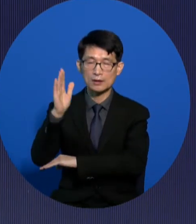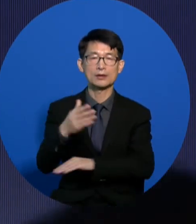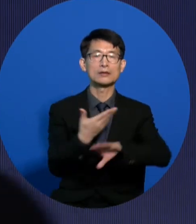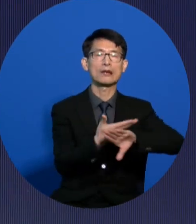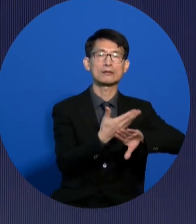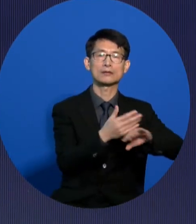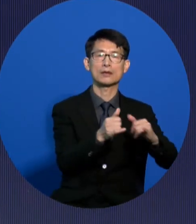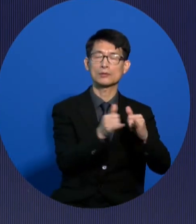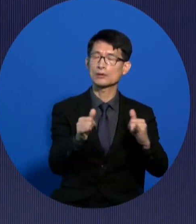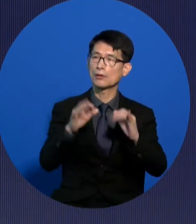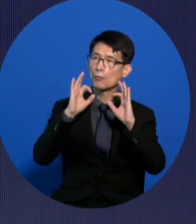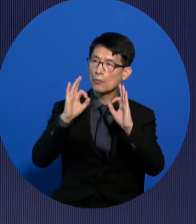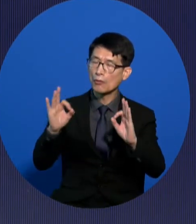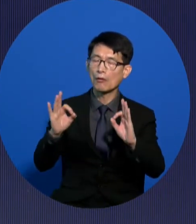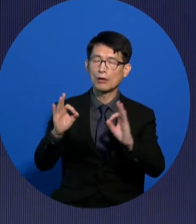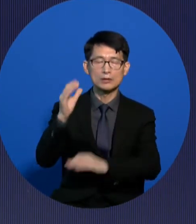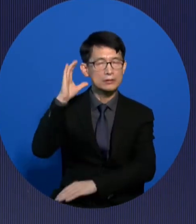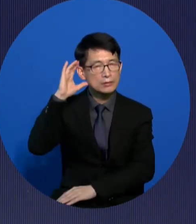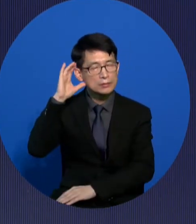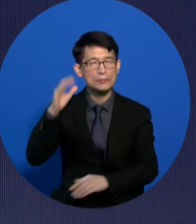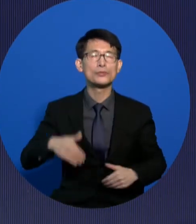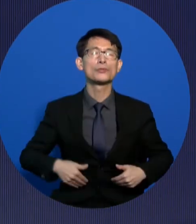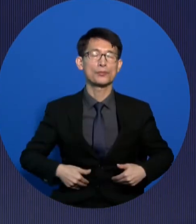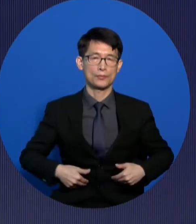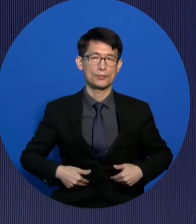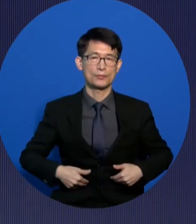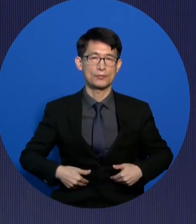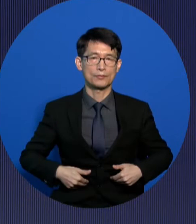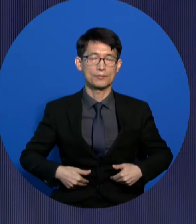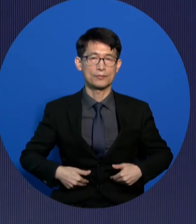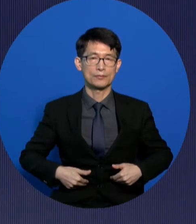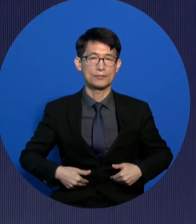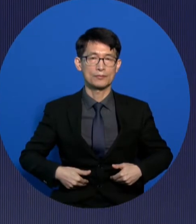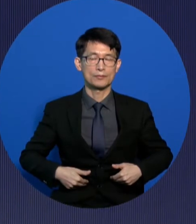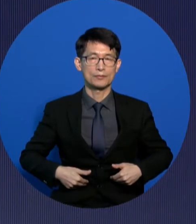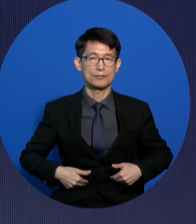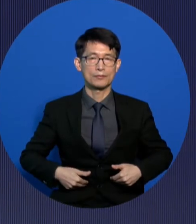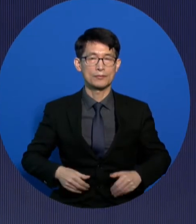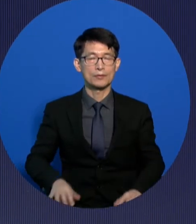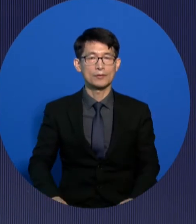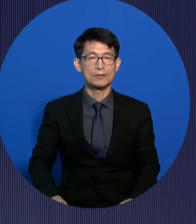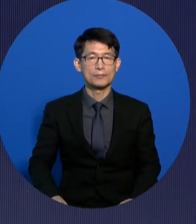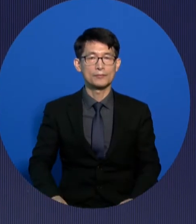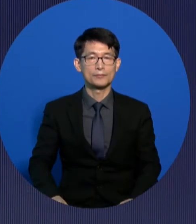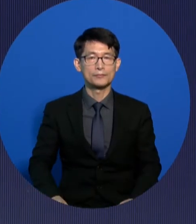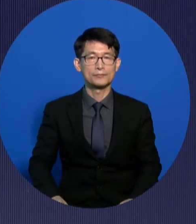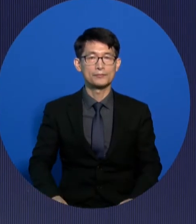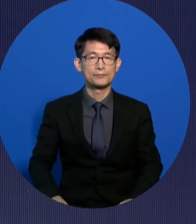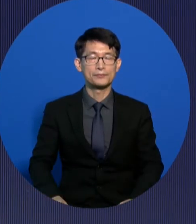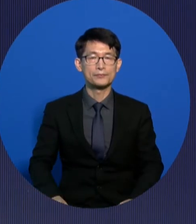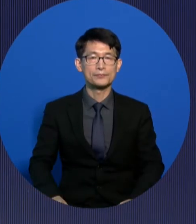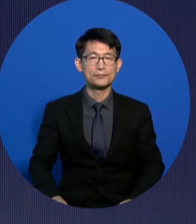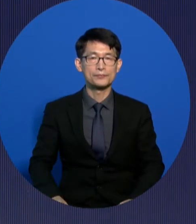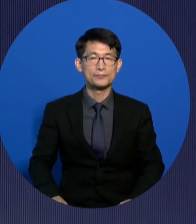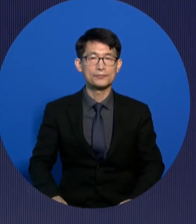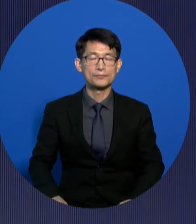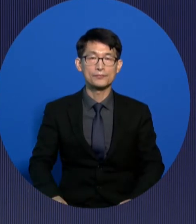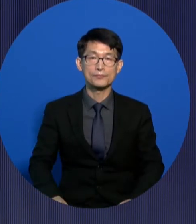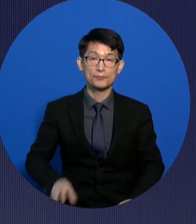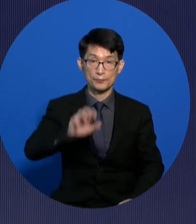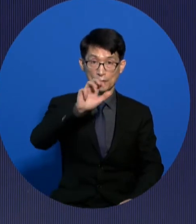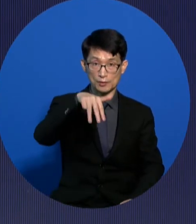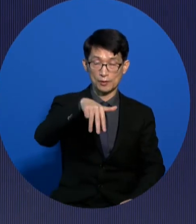저는. 그런데 과연 평창은 이